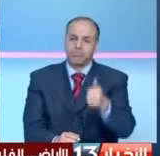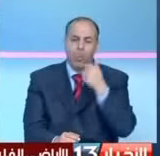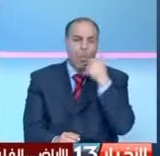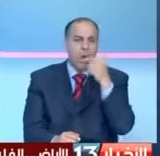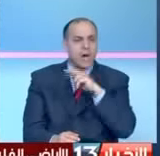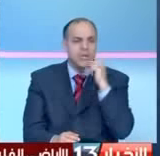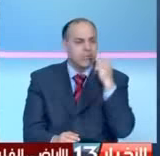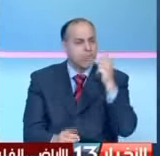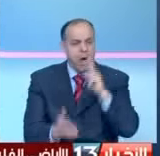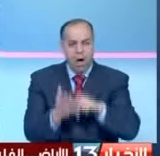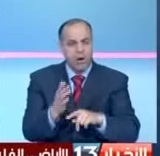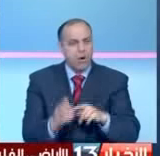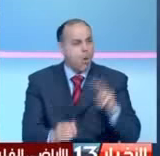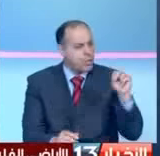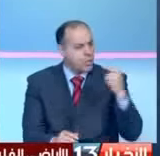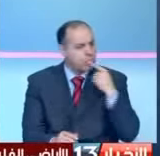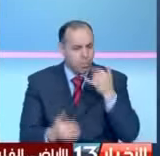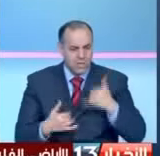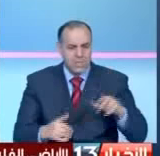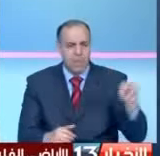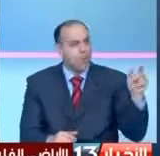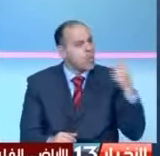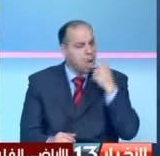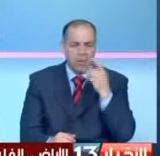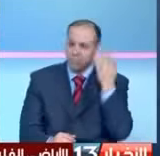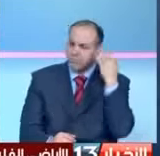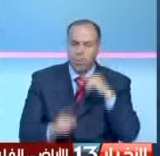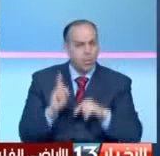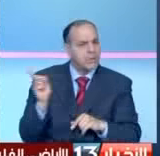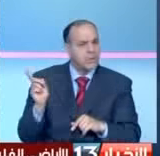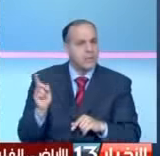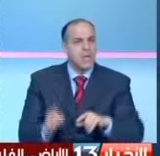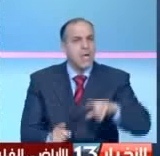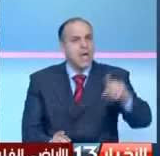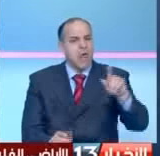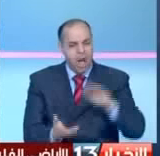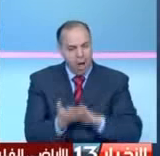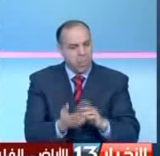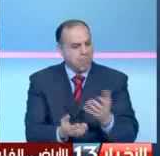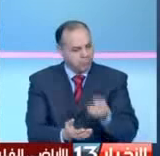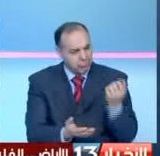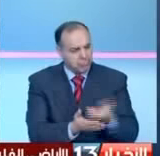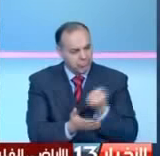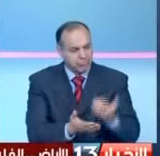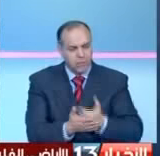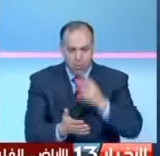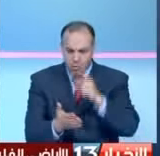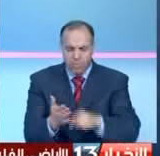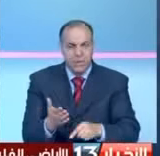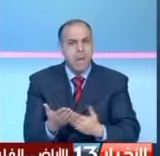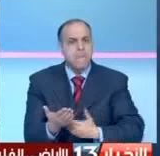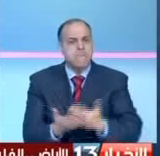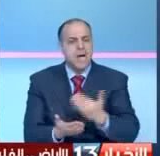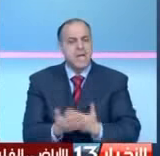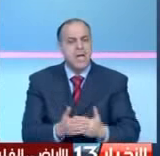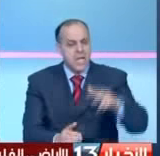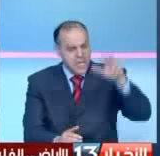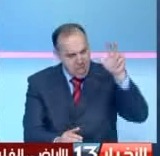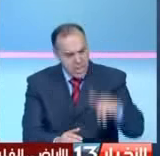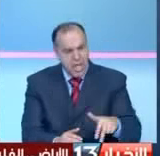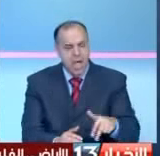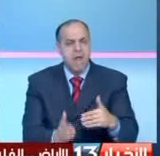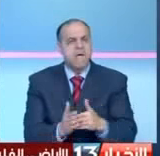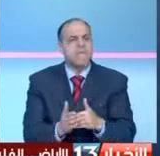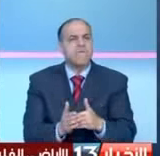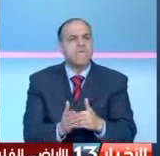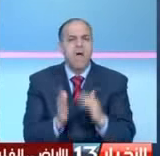تحدى قرارات الأمم المتحدة ومجلس الأمن الدولي، لم يكتفي باغتصاب الأرض من خلال الموافقة على بناء نحو 3000